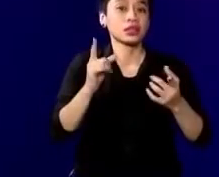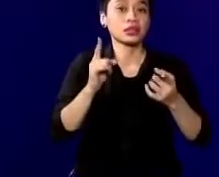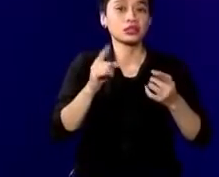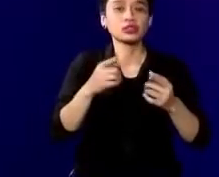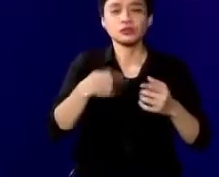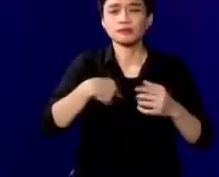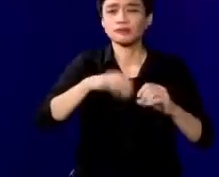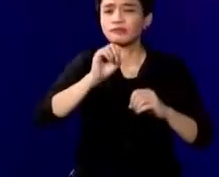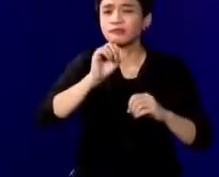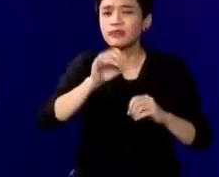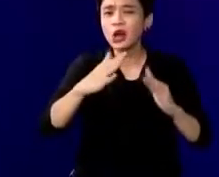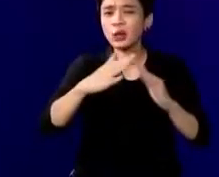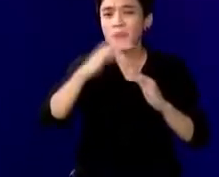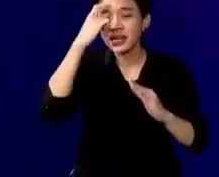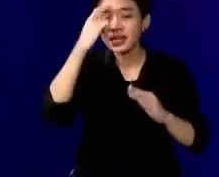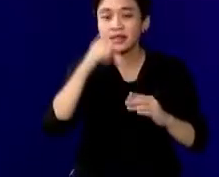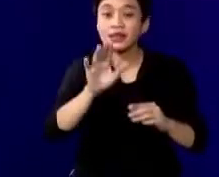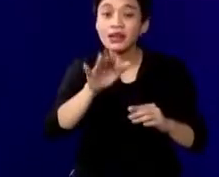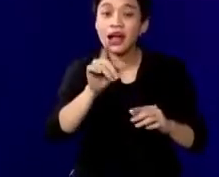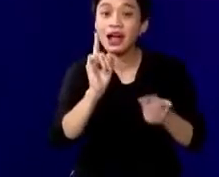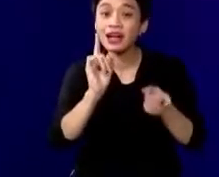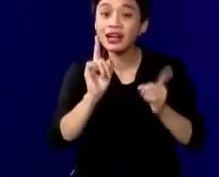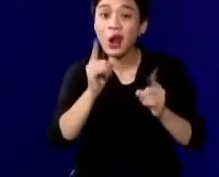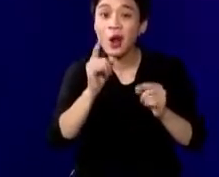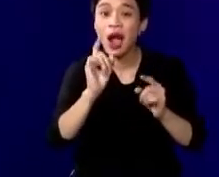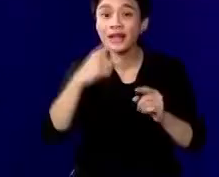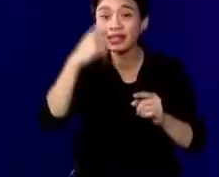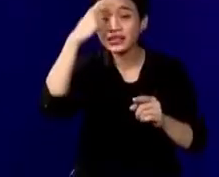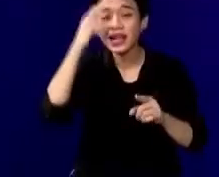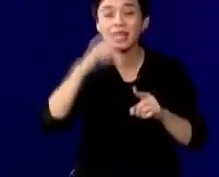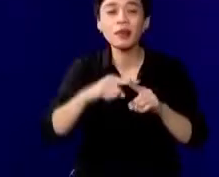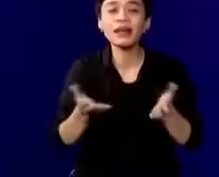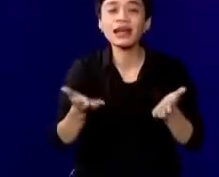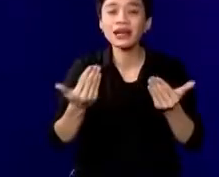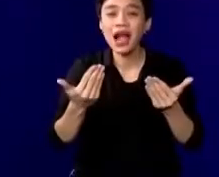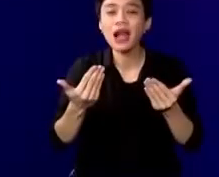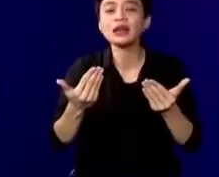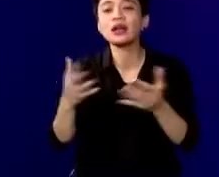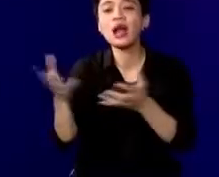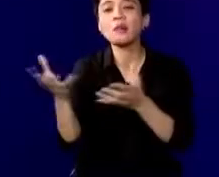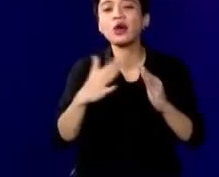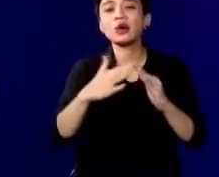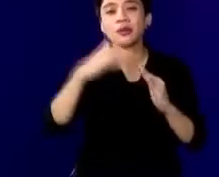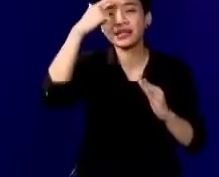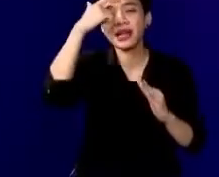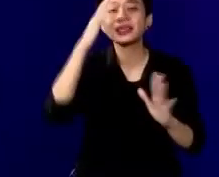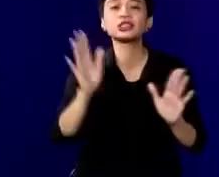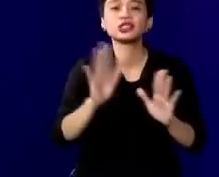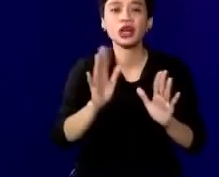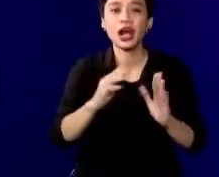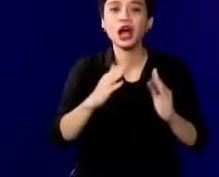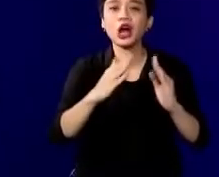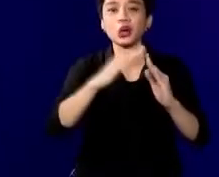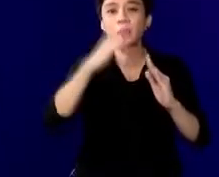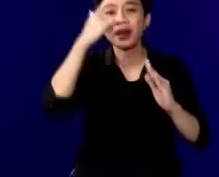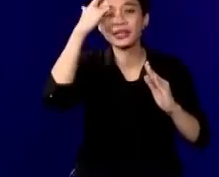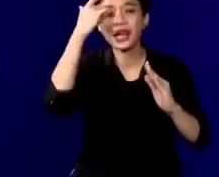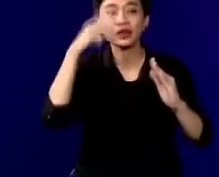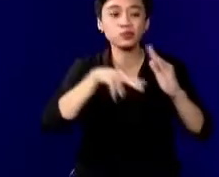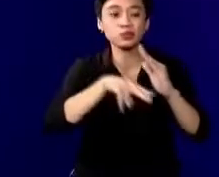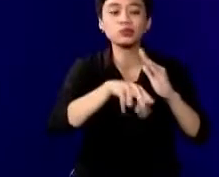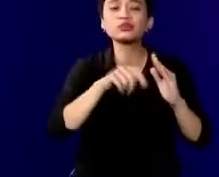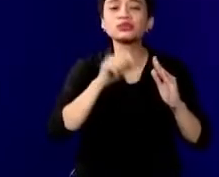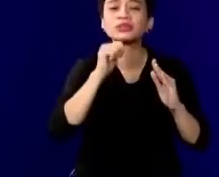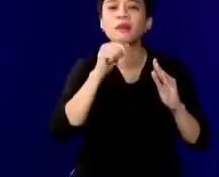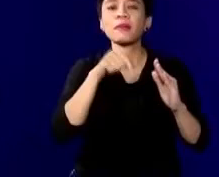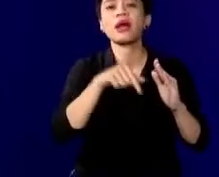kasus yang ringan maka jangan dibawa ke rumah sakit rumah sakit itu digunakan untuk yang memerlukan